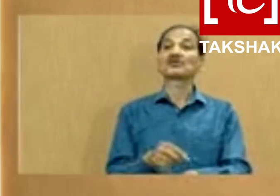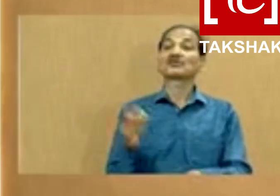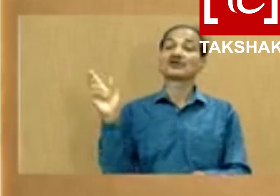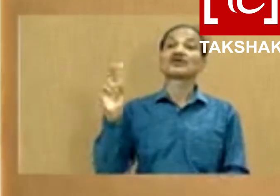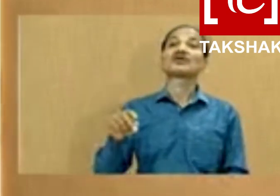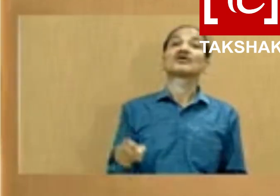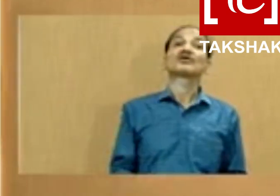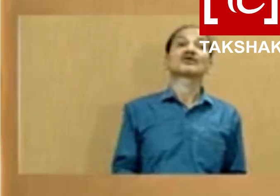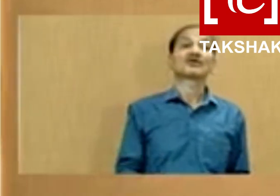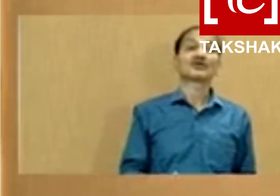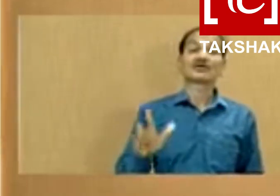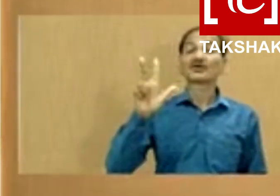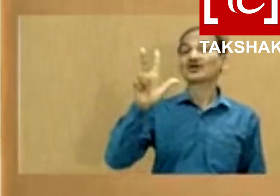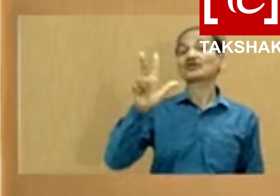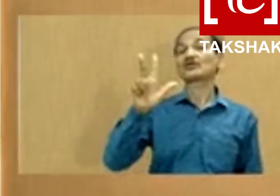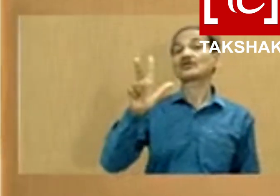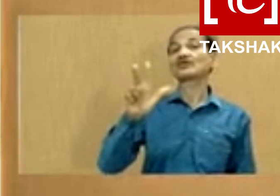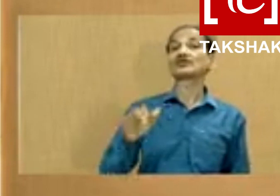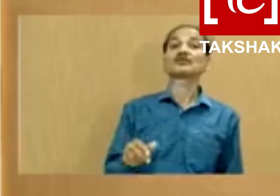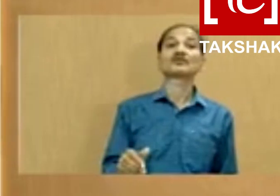8,62,495 ଜଣ ଆକ୍ରାନ୍ତ ହୋଇଥିଲେ ସାରା ବିଶ୍ୱରେ,